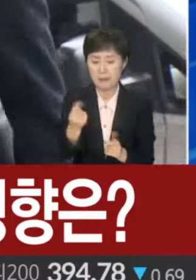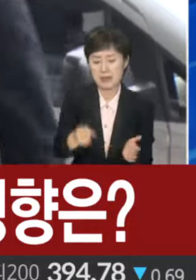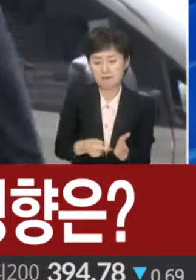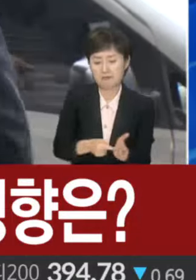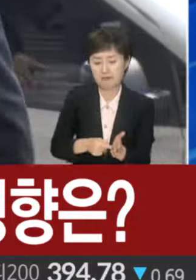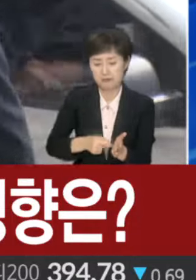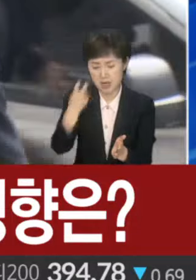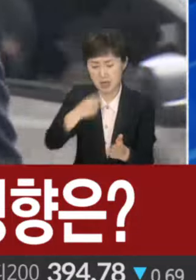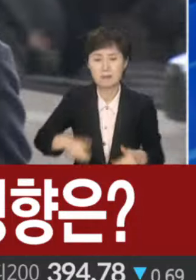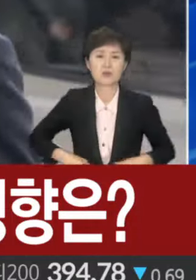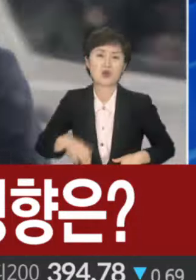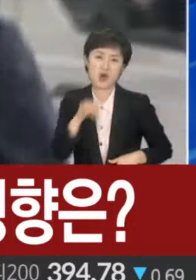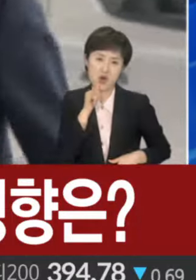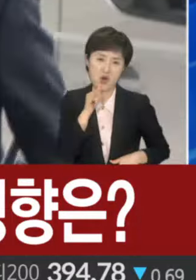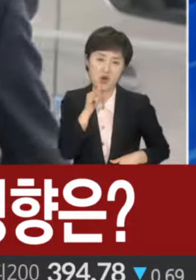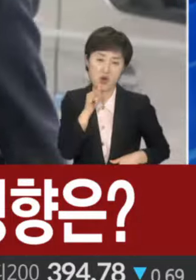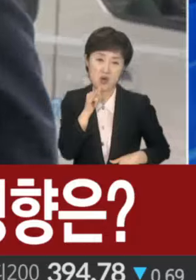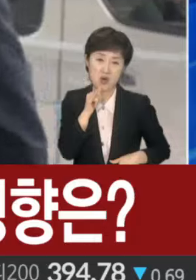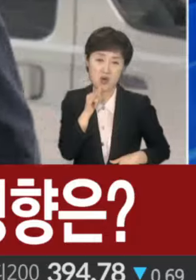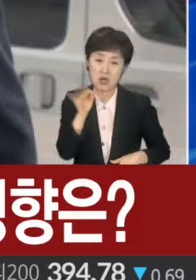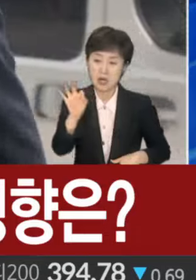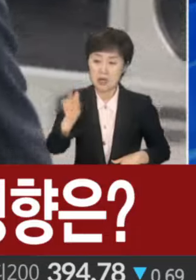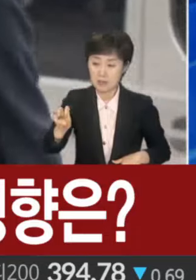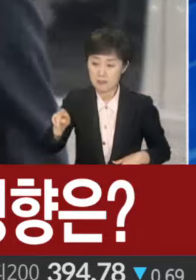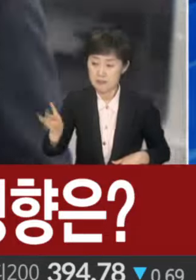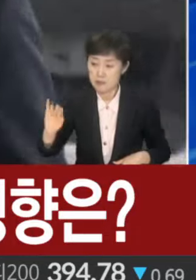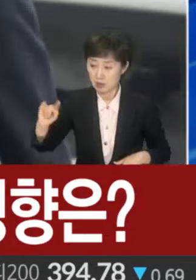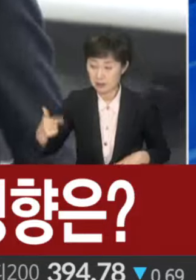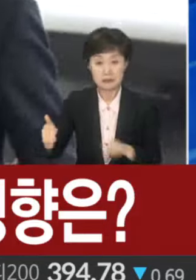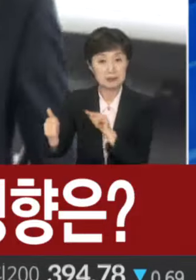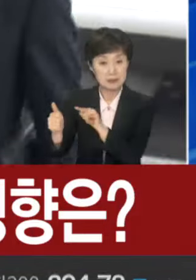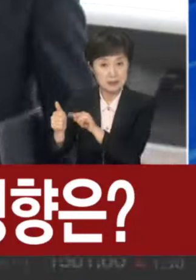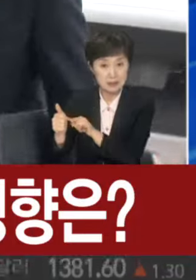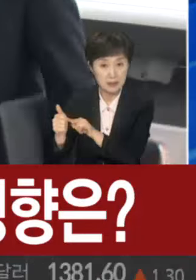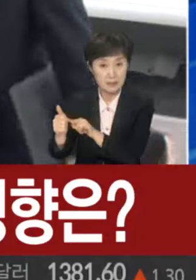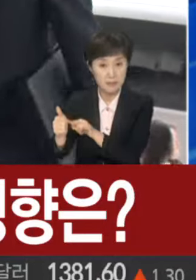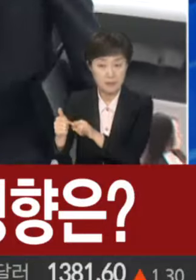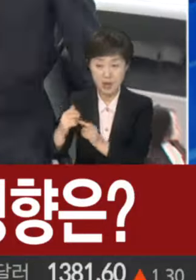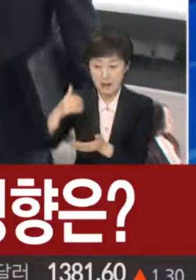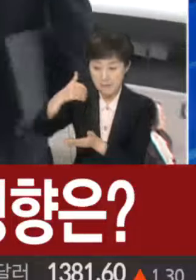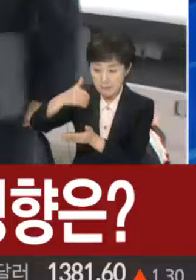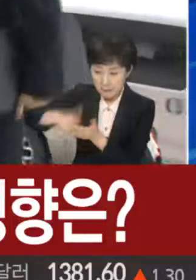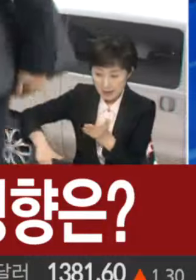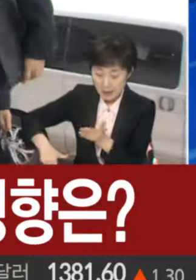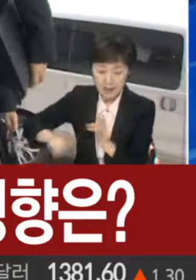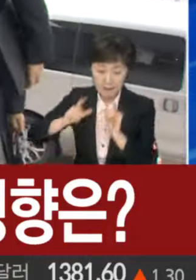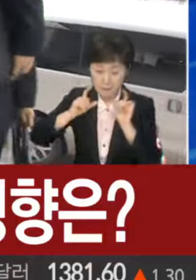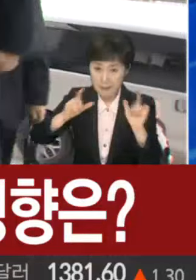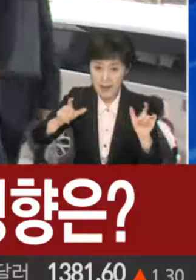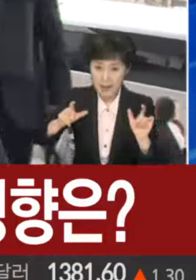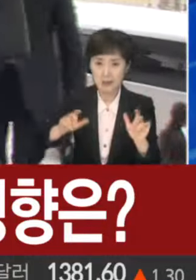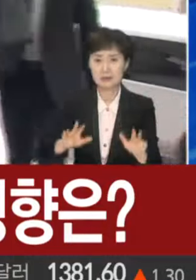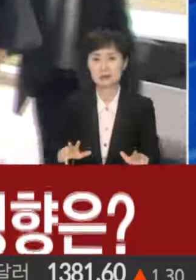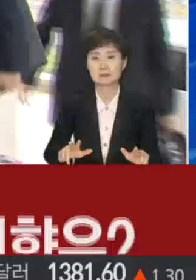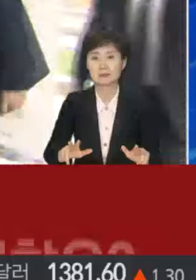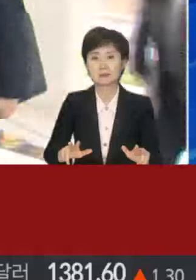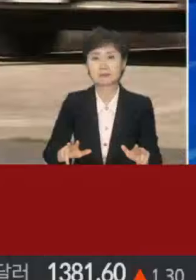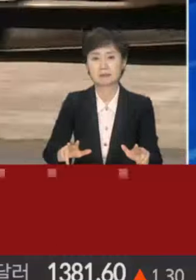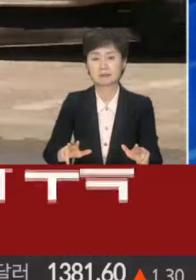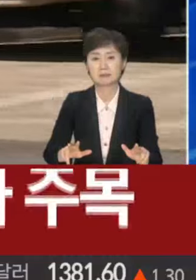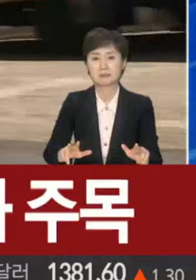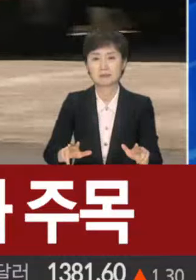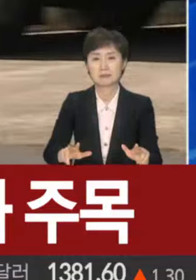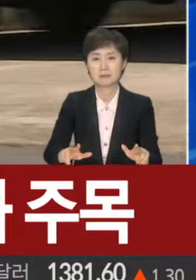텐데 결국에는 임성근 전 사단장에 대한 어떤 불송치 의견이 지금 나온 결정이 나온 상태이기 때문에 예.